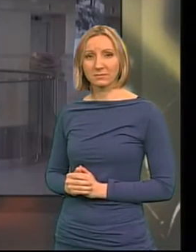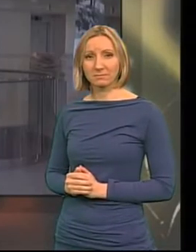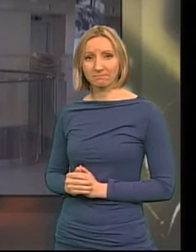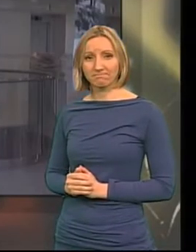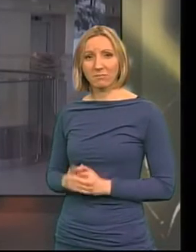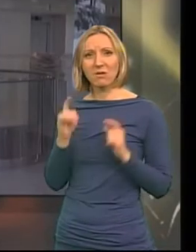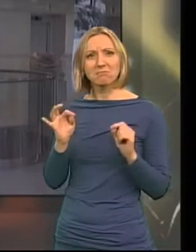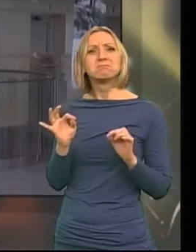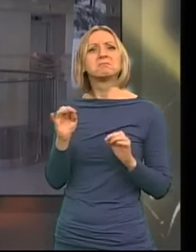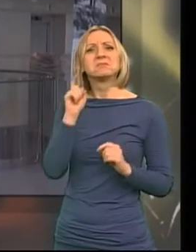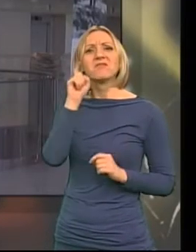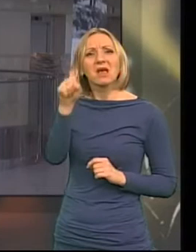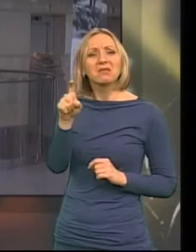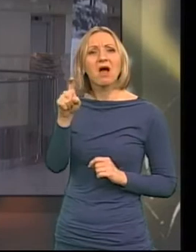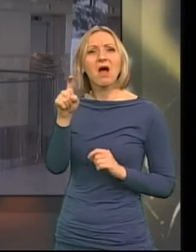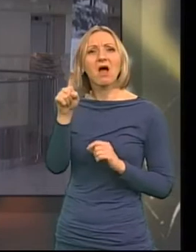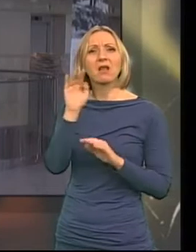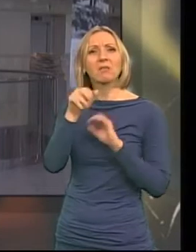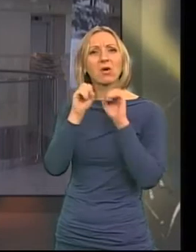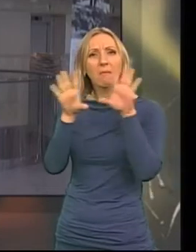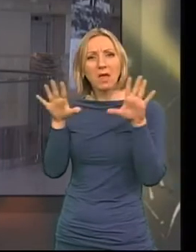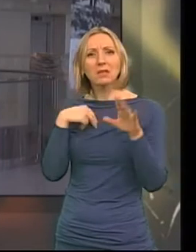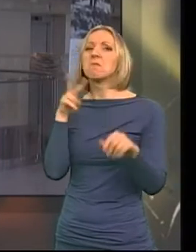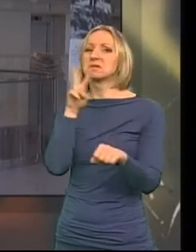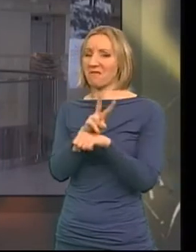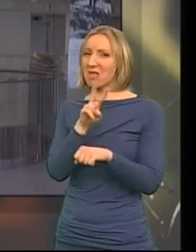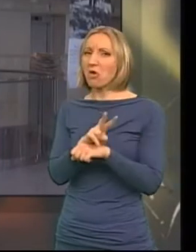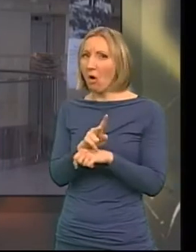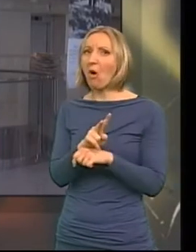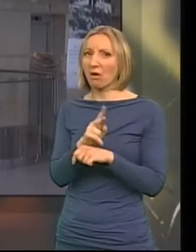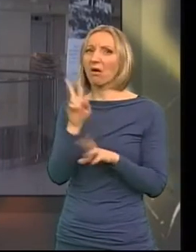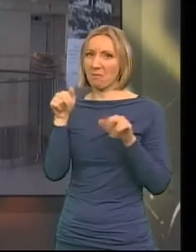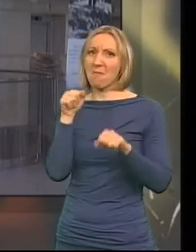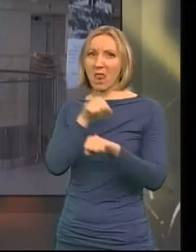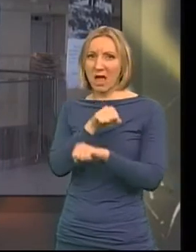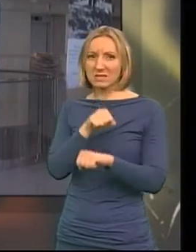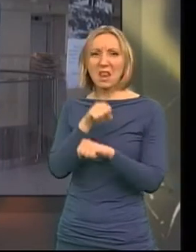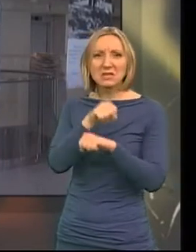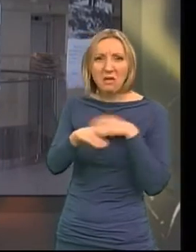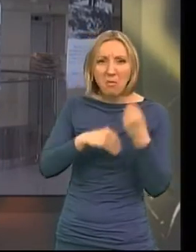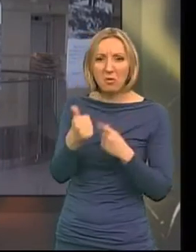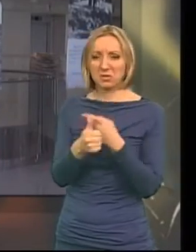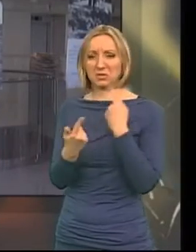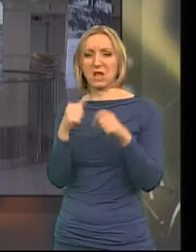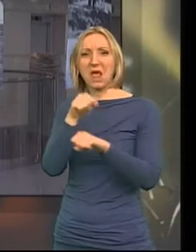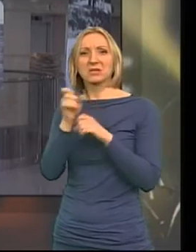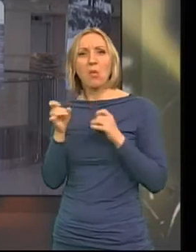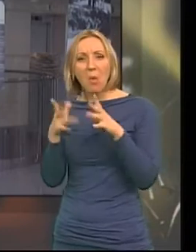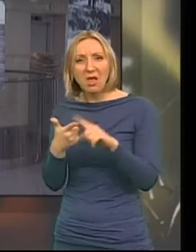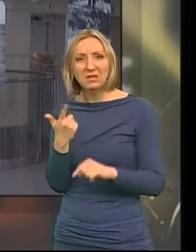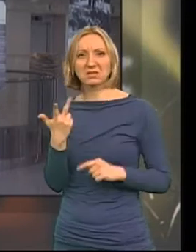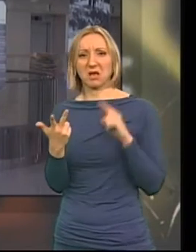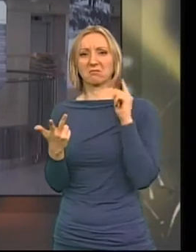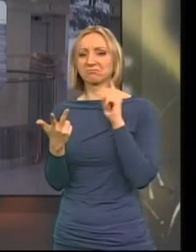Gotovo svakodnevno preko medija svedoci smo novog slučaja nasilja. Nasilje u porodici, nasilje na ulici, nasilje